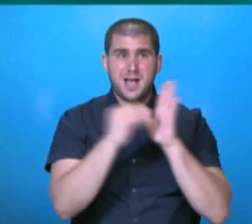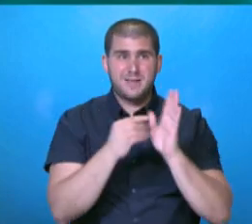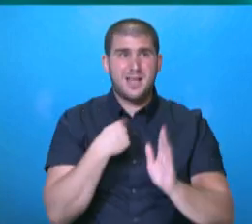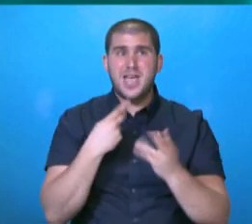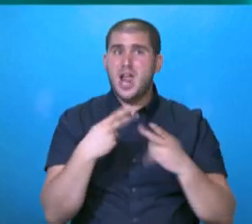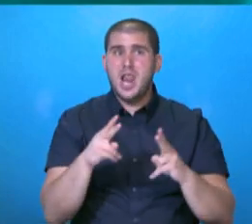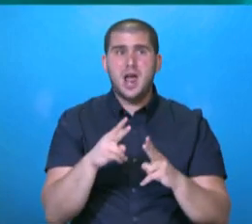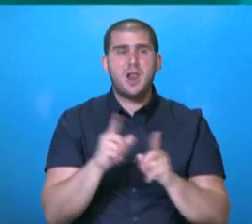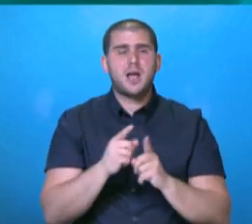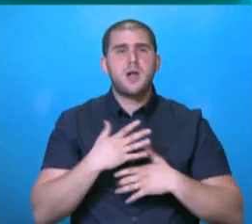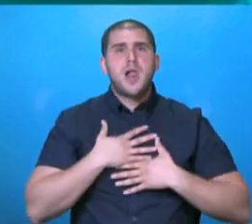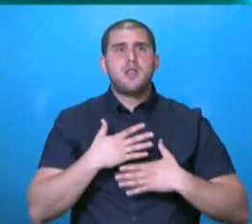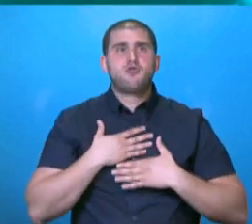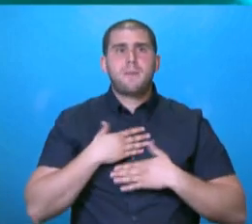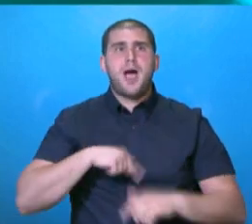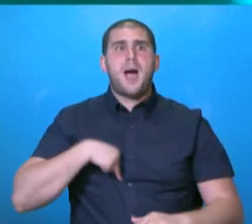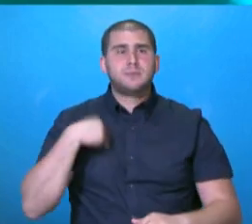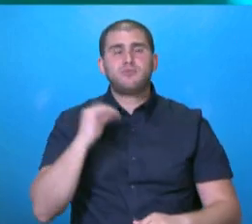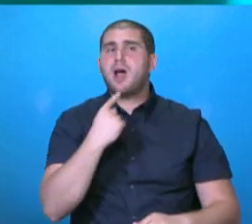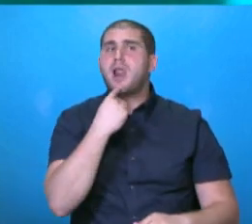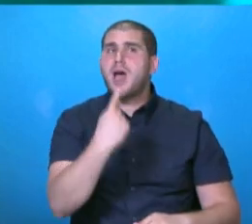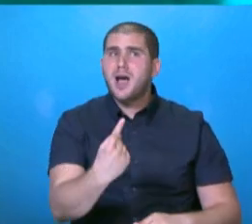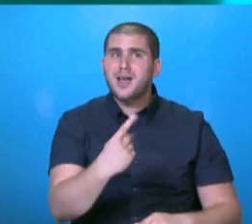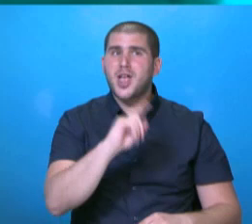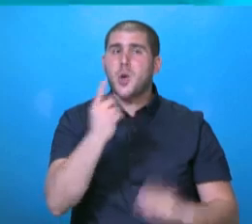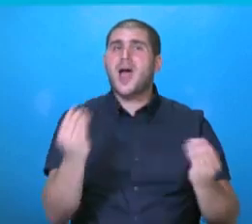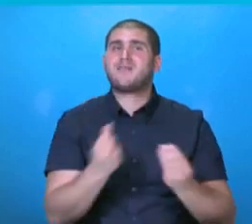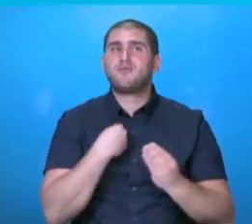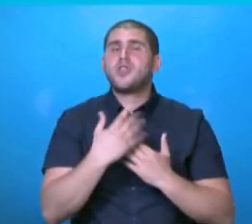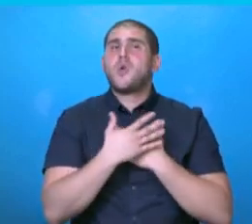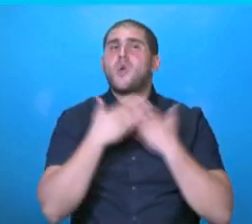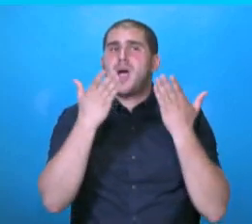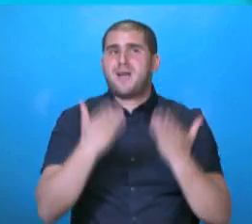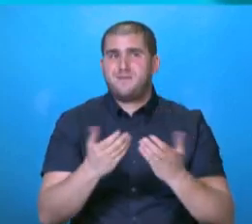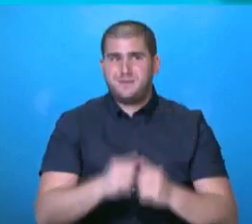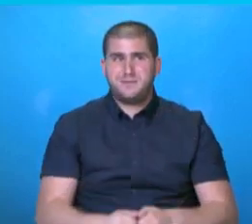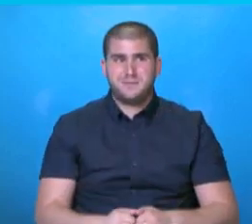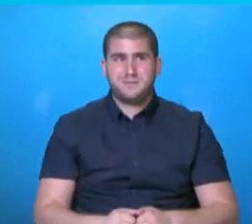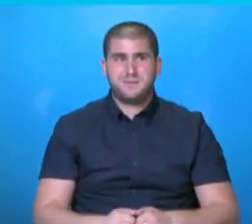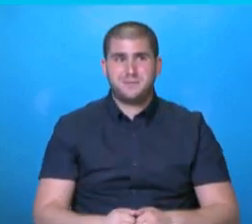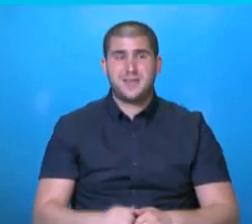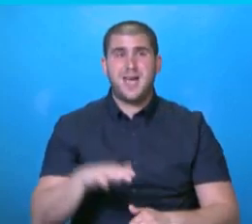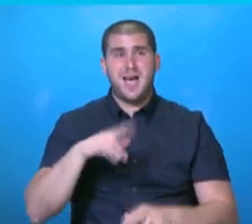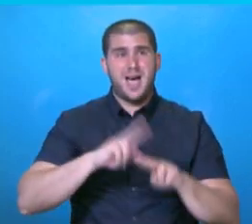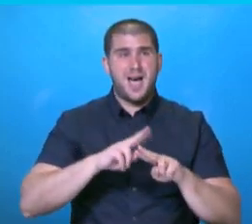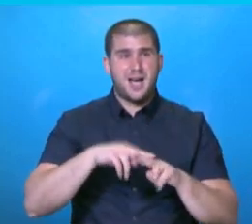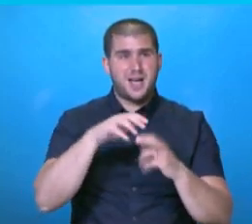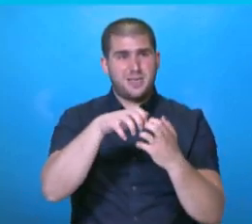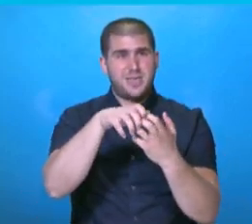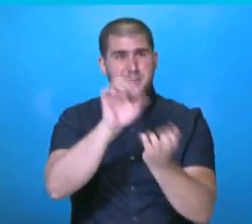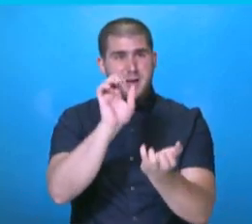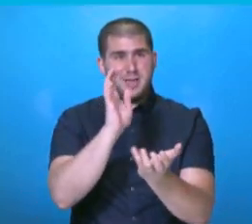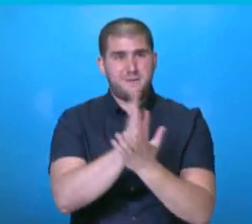יכול לעצור את נשימתי די זמן כדי לומר לך את כל הדברים שאני אוהב בך. לאחר מכן שלף את הטבעת.